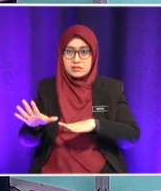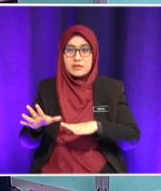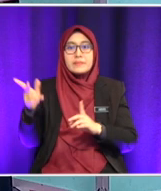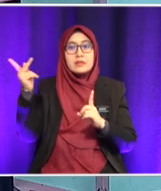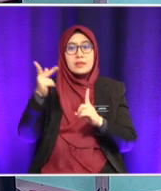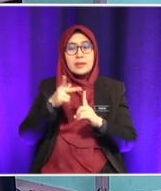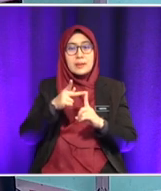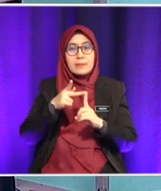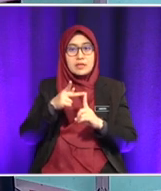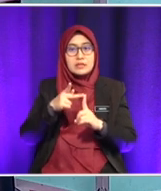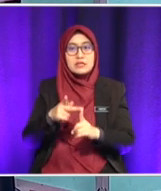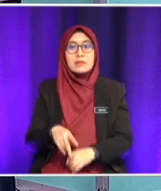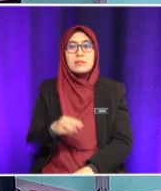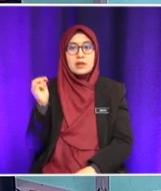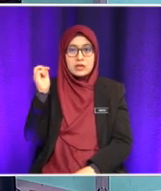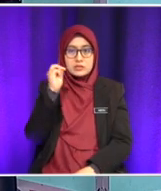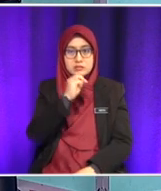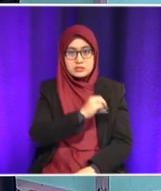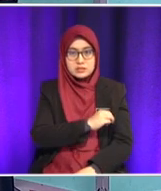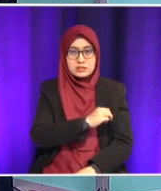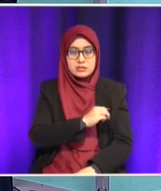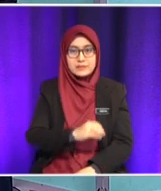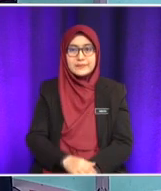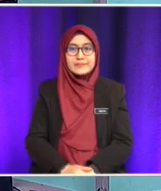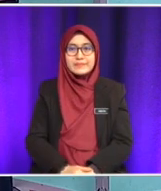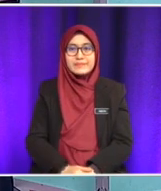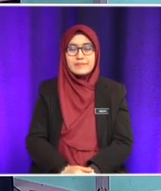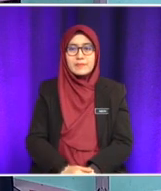gangguan seksual nih oke agama